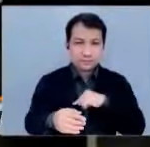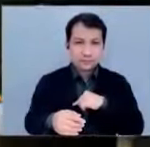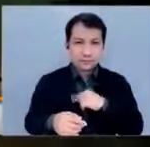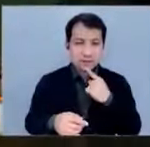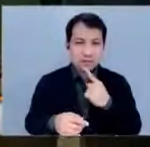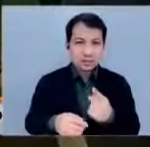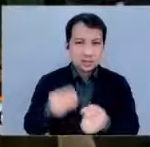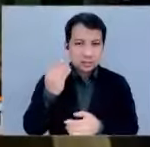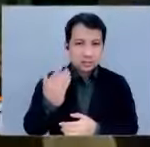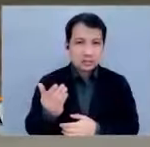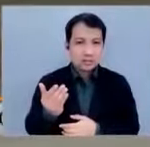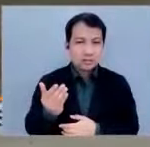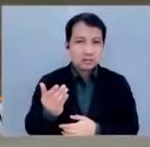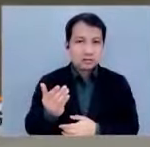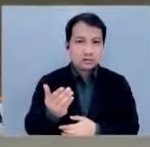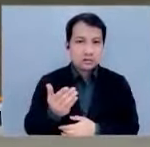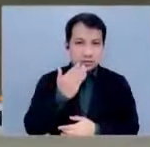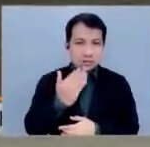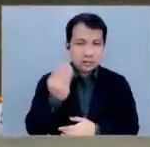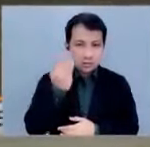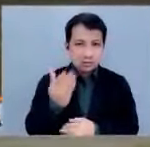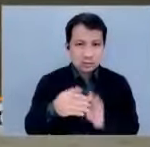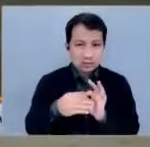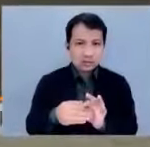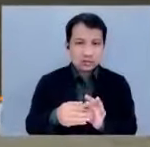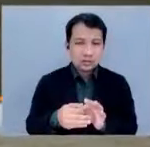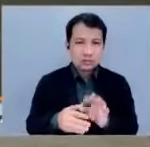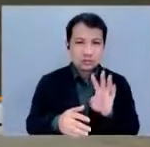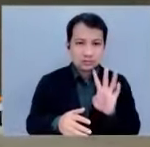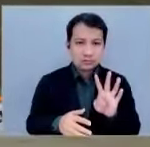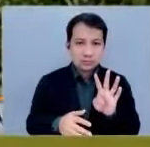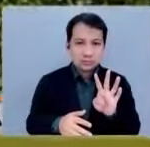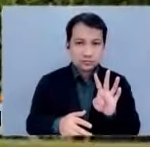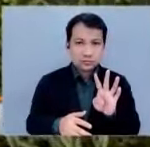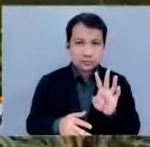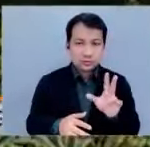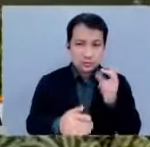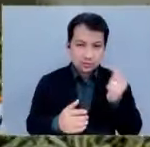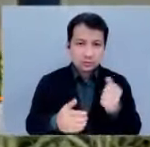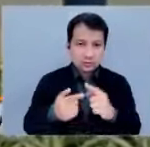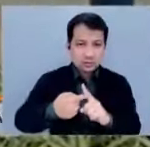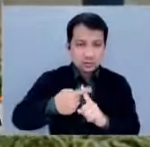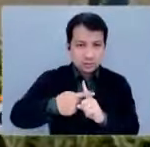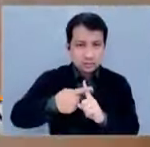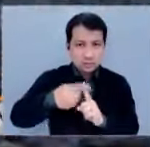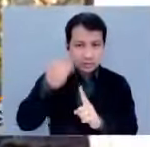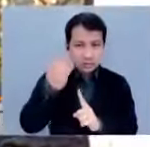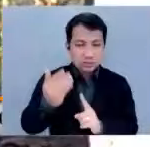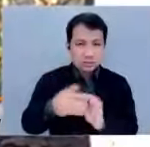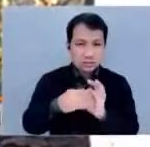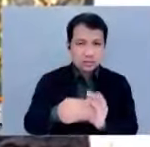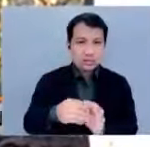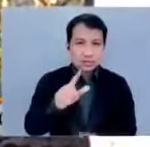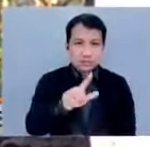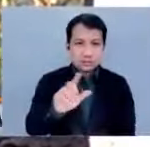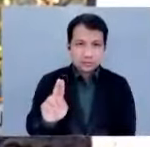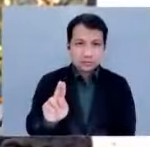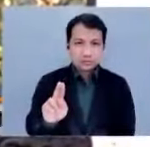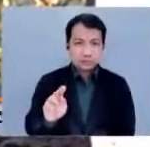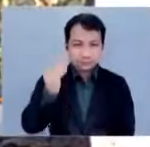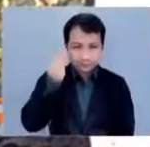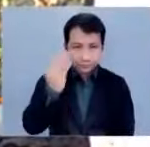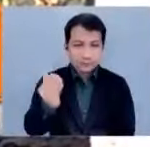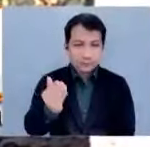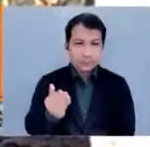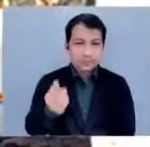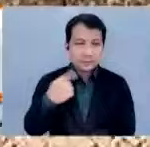Katunayan, naitala ngayong Linggo ang pagpalo sa higit 40 degrees Celsius na heat index sa Bacnotan, La Union. Bukod pa riyan, ngayon